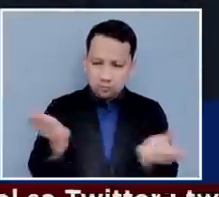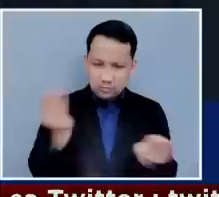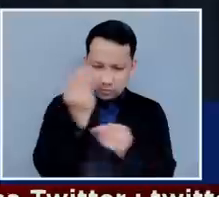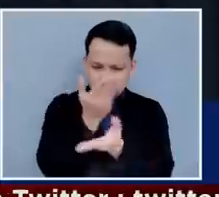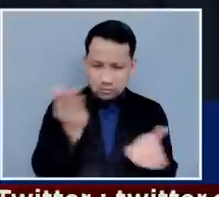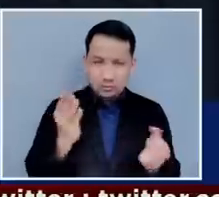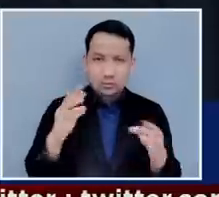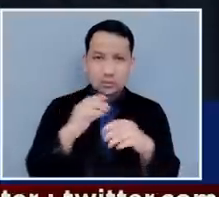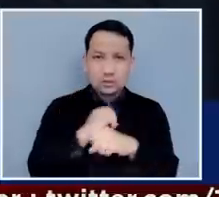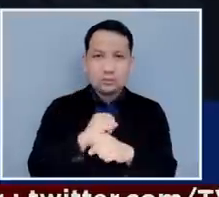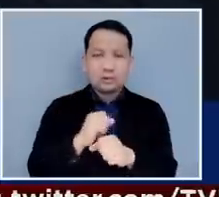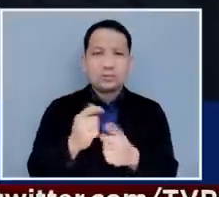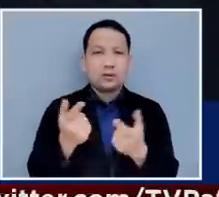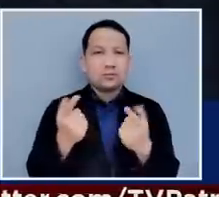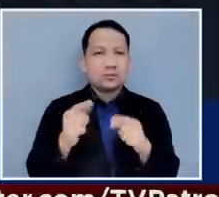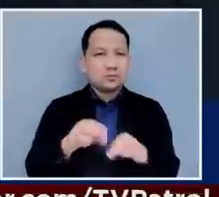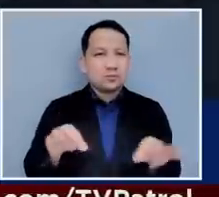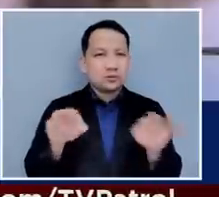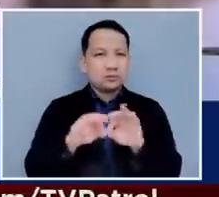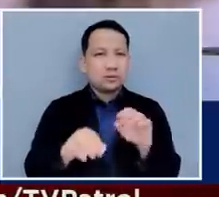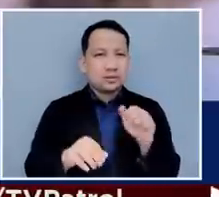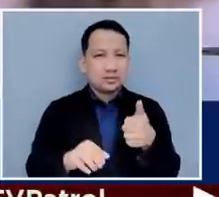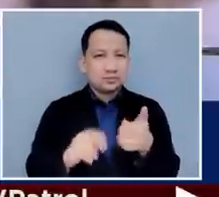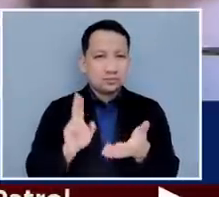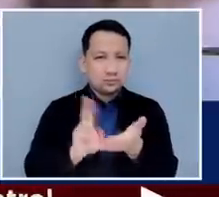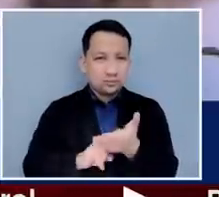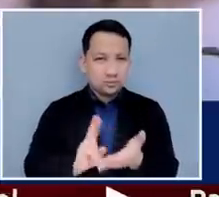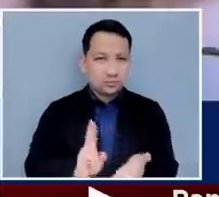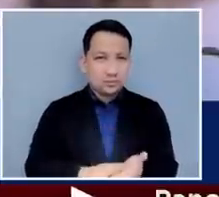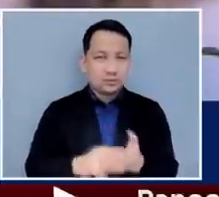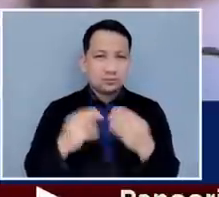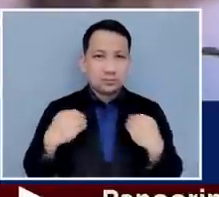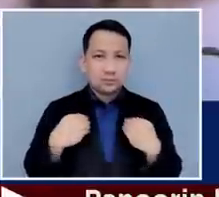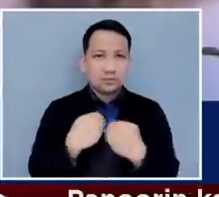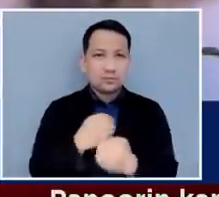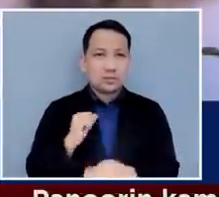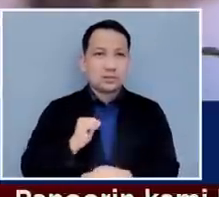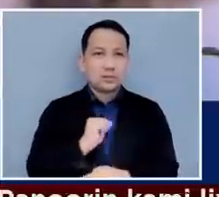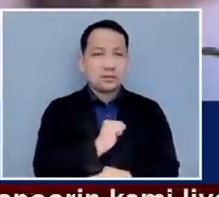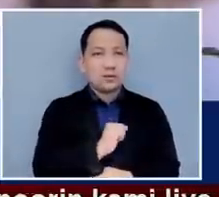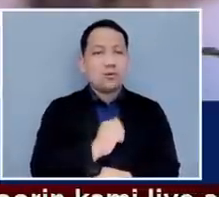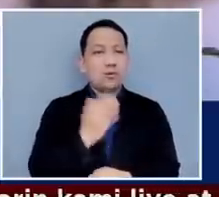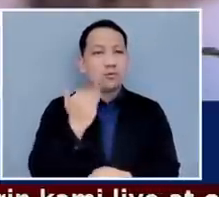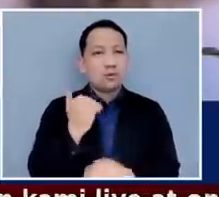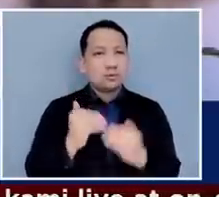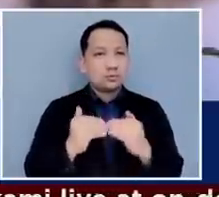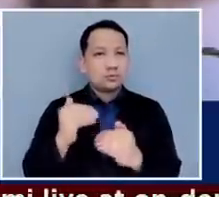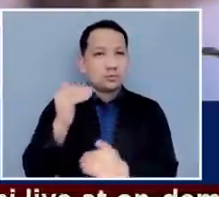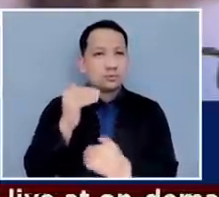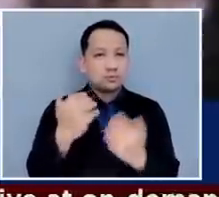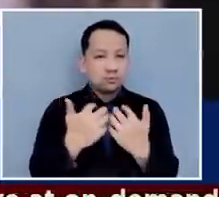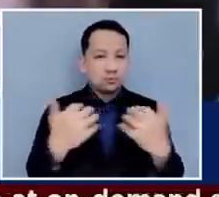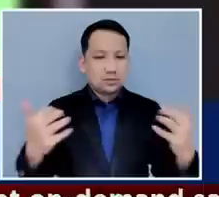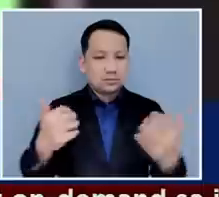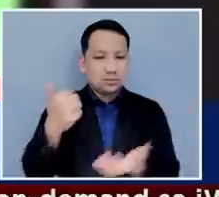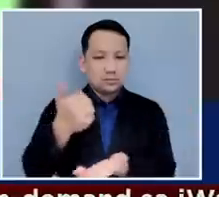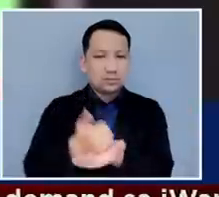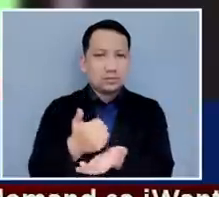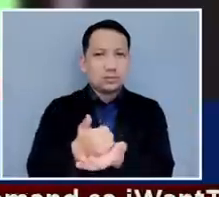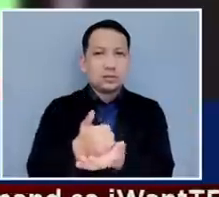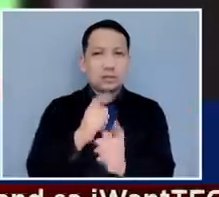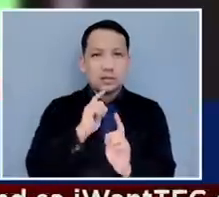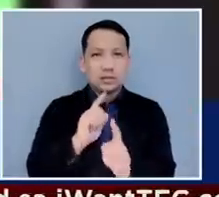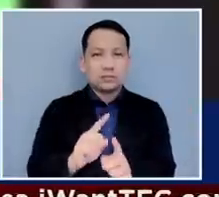nito. Kailangan ng 10 pirma ng mga miyembrong senador para umabot sa plenaryo ang committee